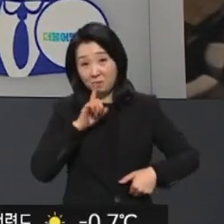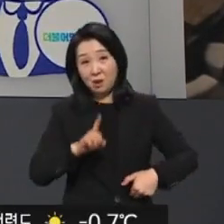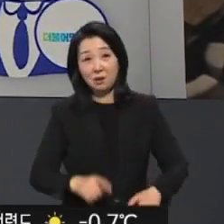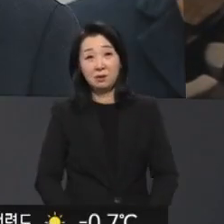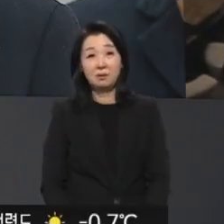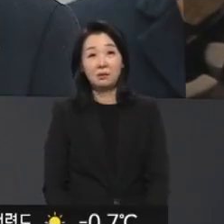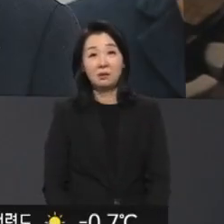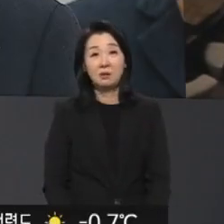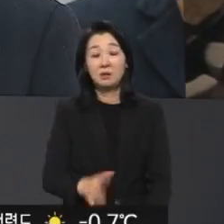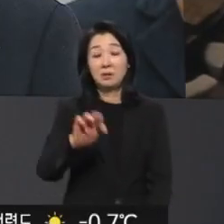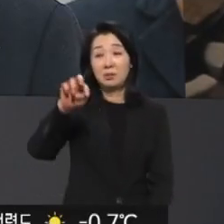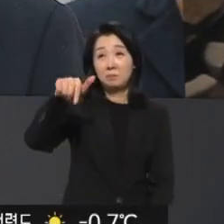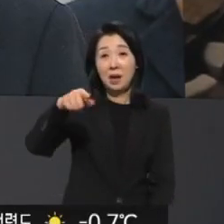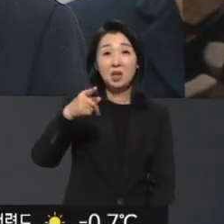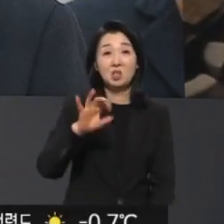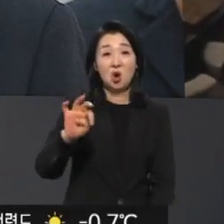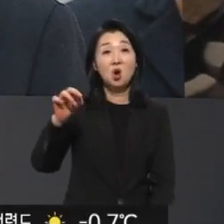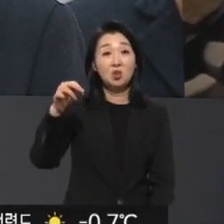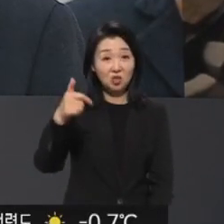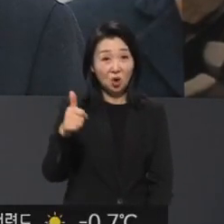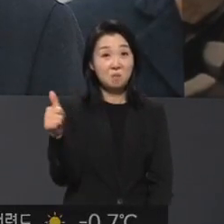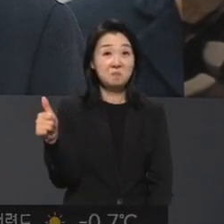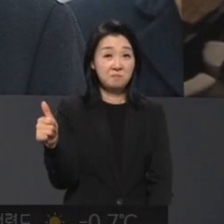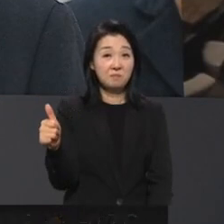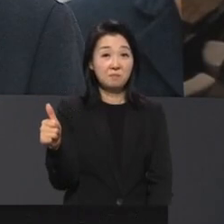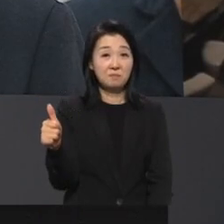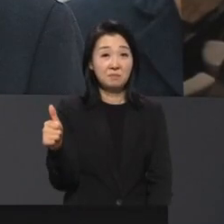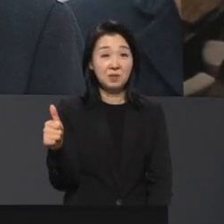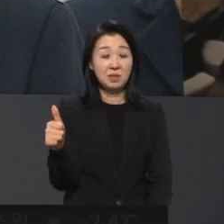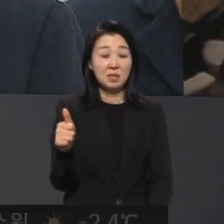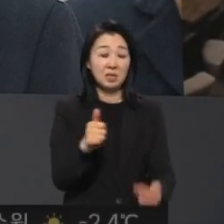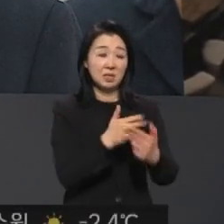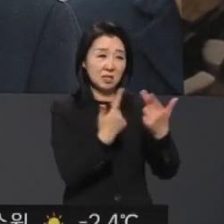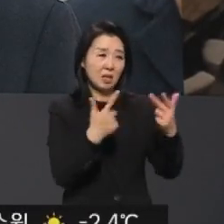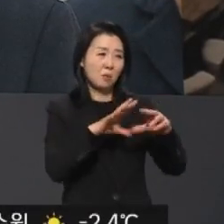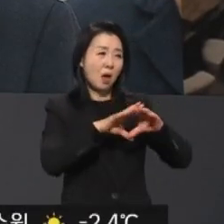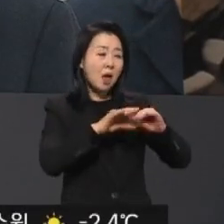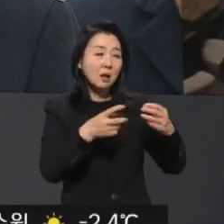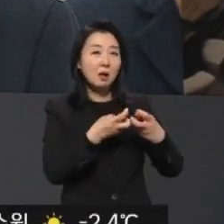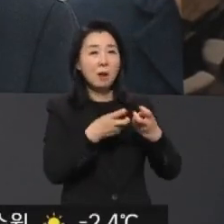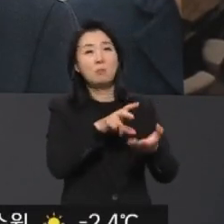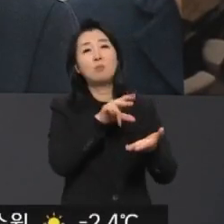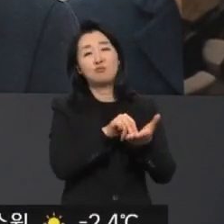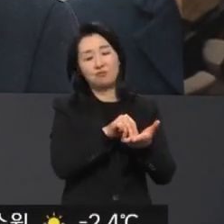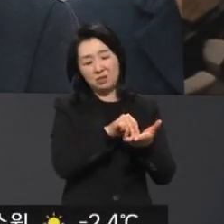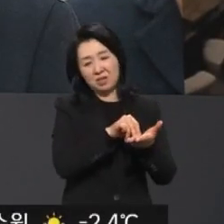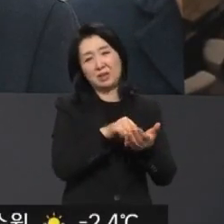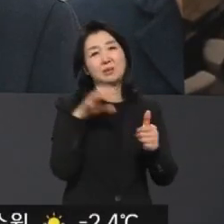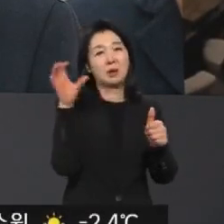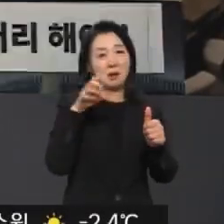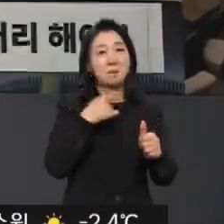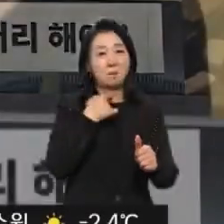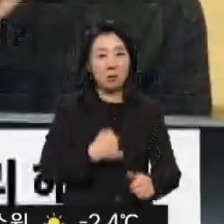상황이죠. 박영선 전 중소벤처기업부 장관도 이 대표 대응의 문제점을 지적했습니다.